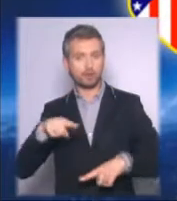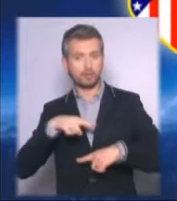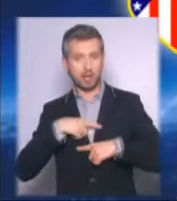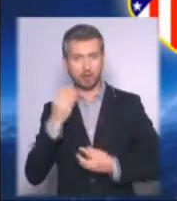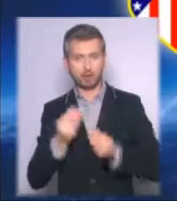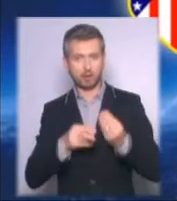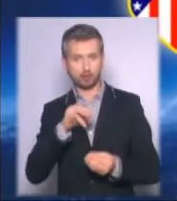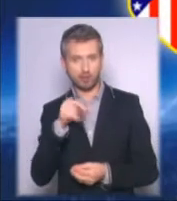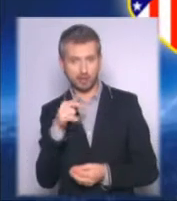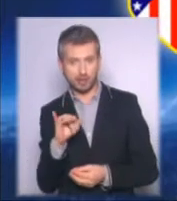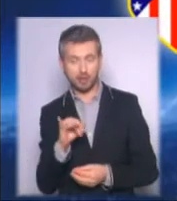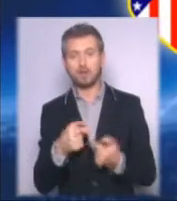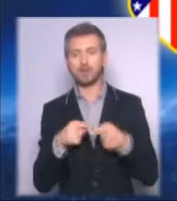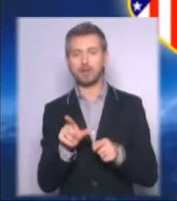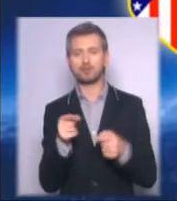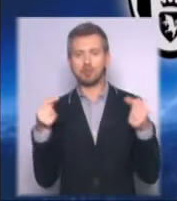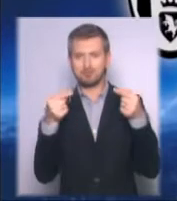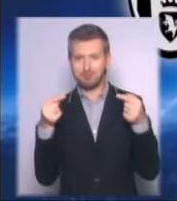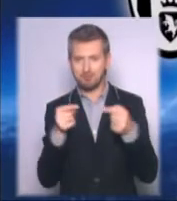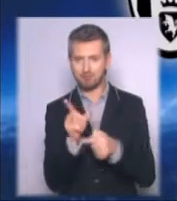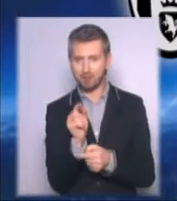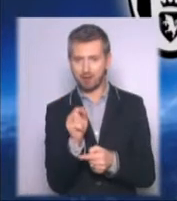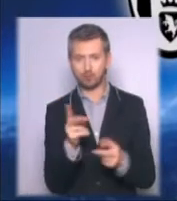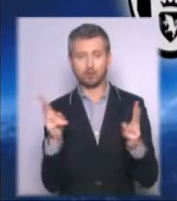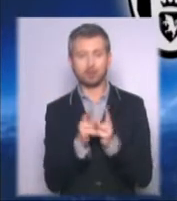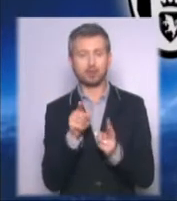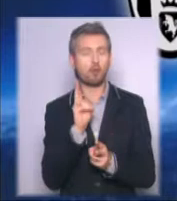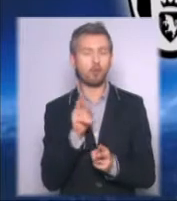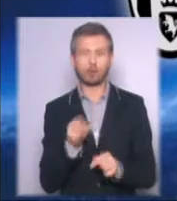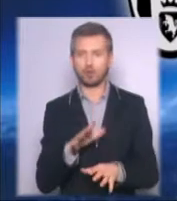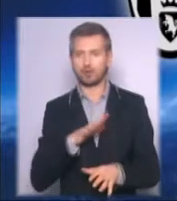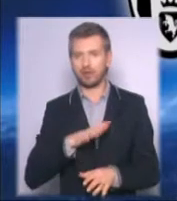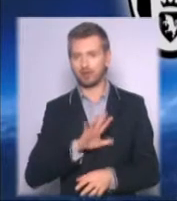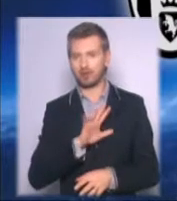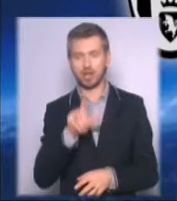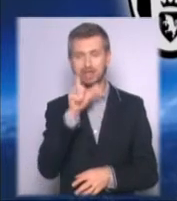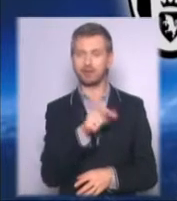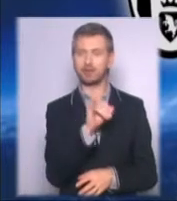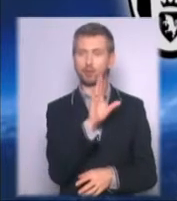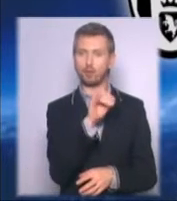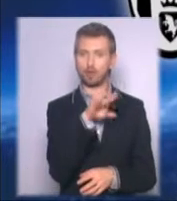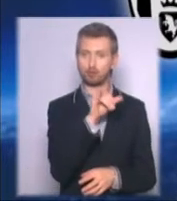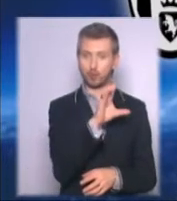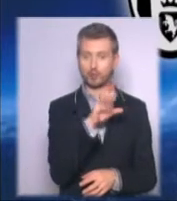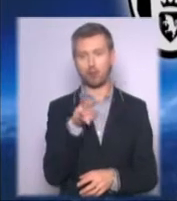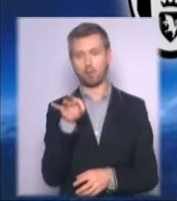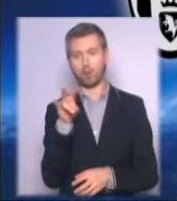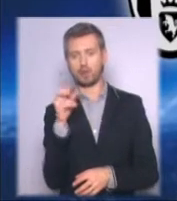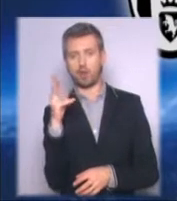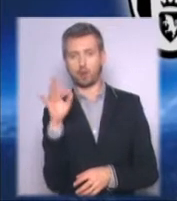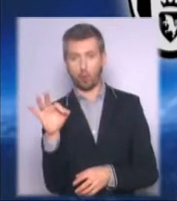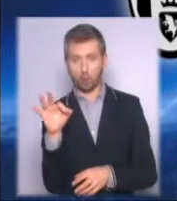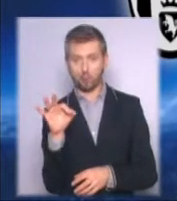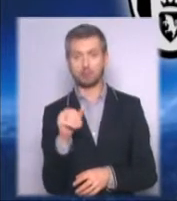Ліги. В іншій парі зустрінуться ті, кого тут не чекали – італійський «Ювентус» і «Монако». Номінальний фаворит матчу –